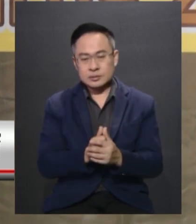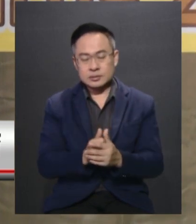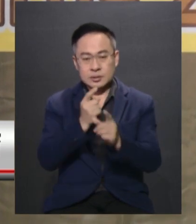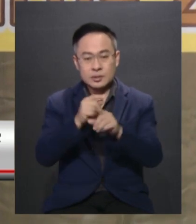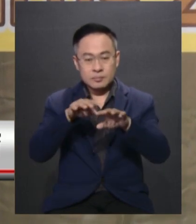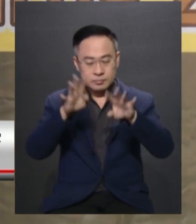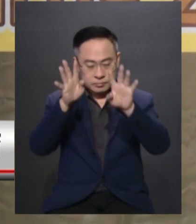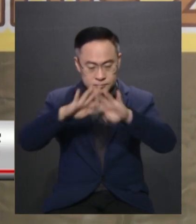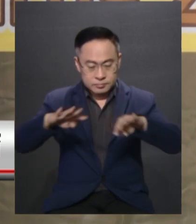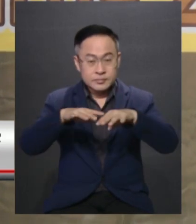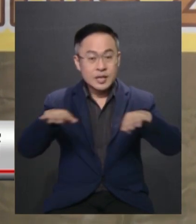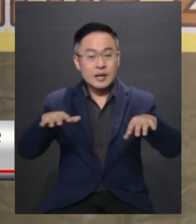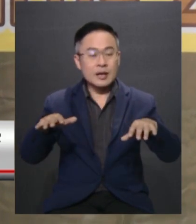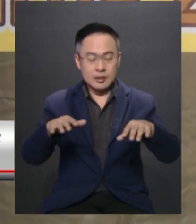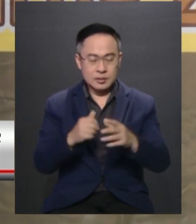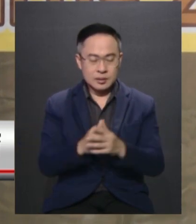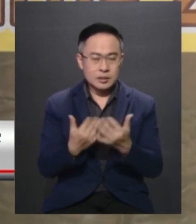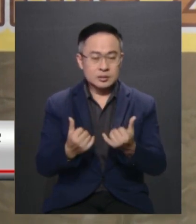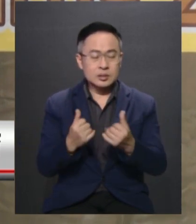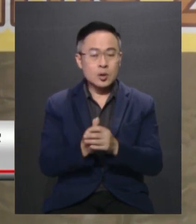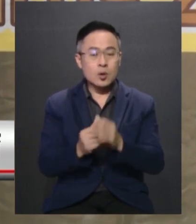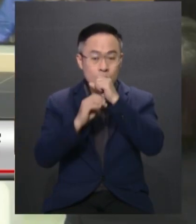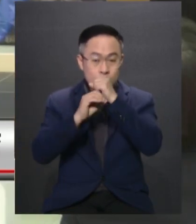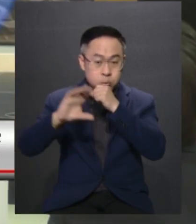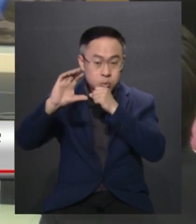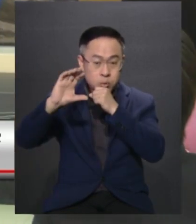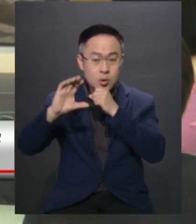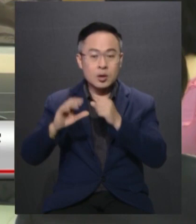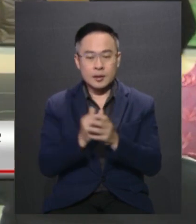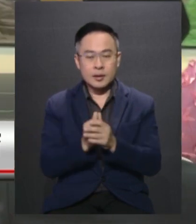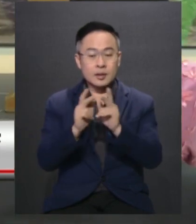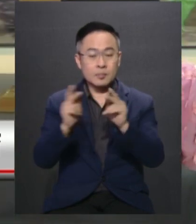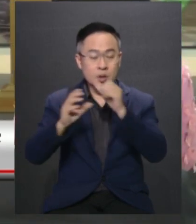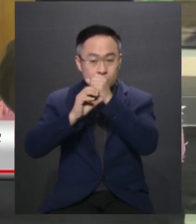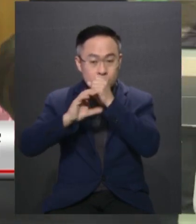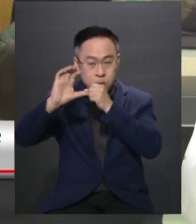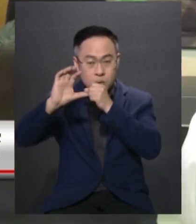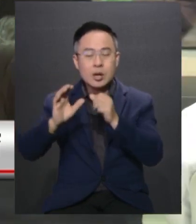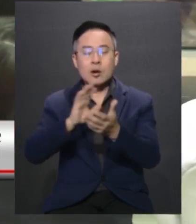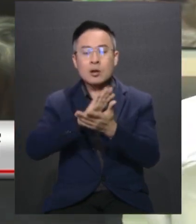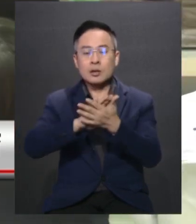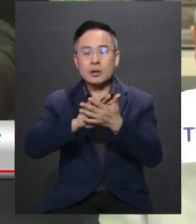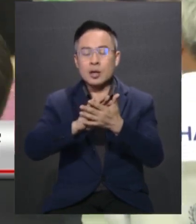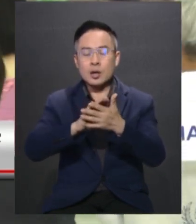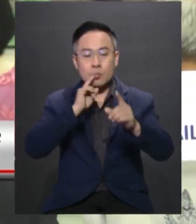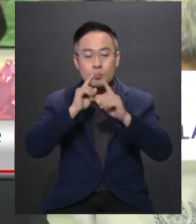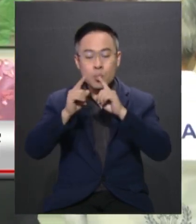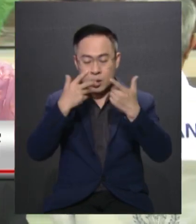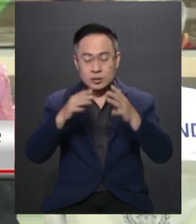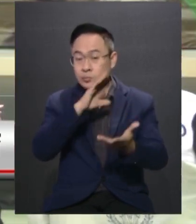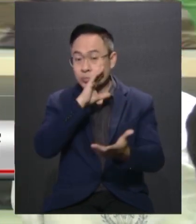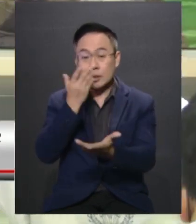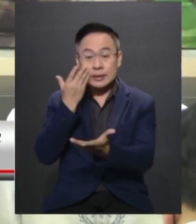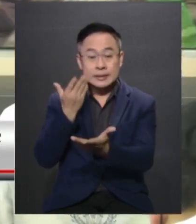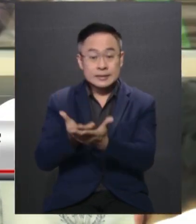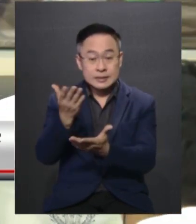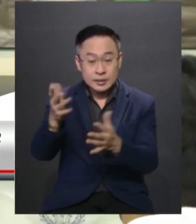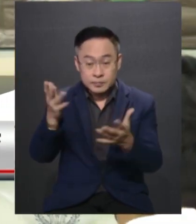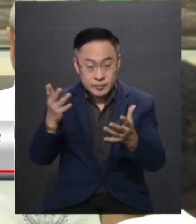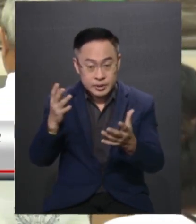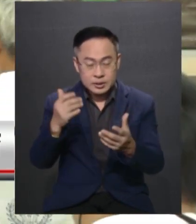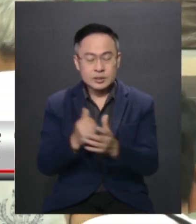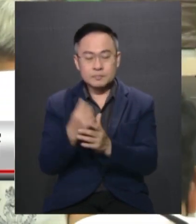ซึ่งหลังจากที่คณะกรรมการกิจการกระจายเสียงกิจการโทรทัศน์และกิจการโทรคมนาคมแห่งชาติหรือว่ากสทชได้